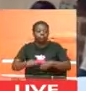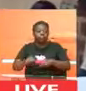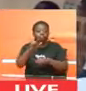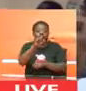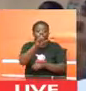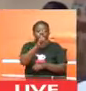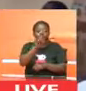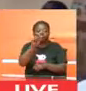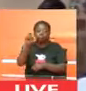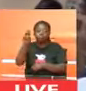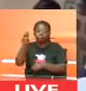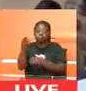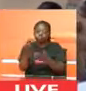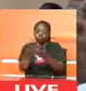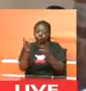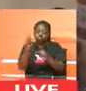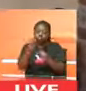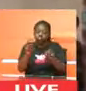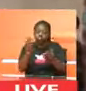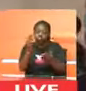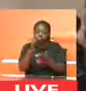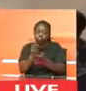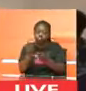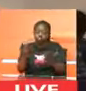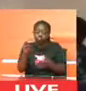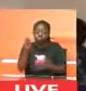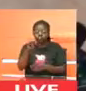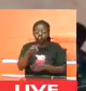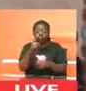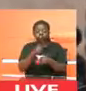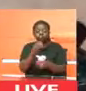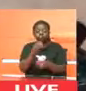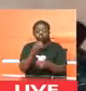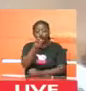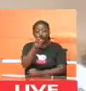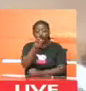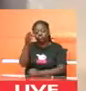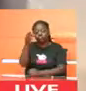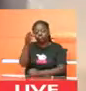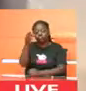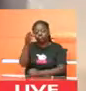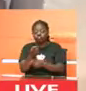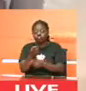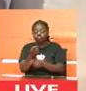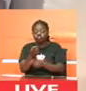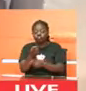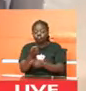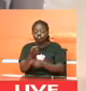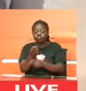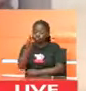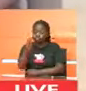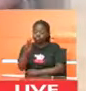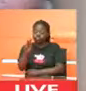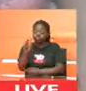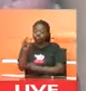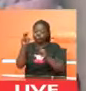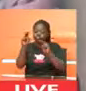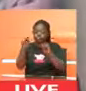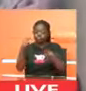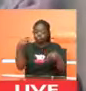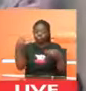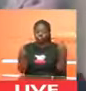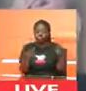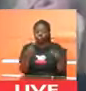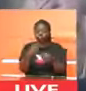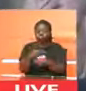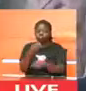kalema sabya batuze okulekera okutambula misere ebyakafiwe batunalabula basirikale berodi yo obuta kuba bantu obeta basangiddwa mu